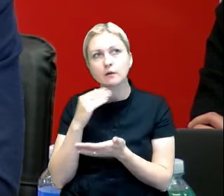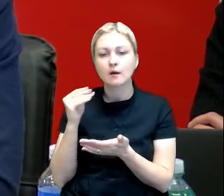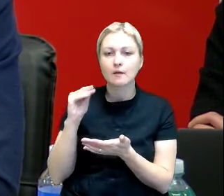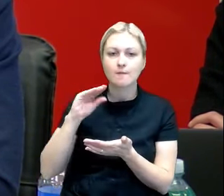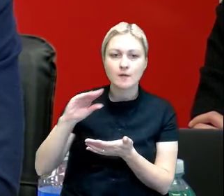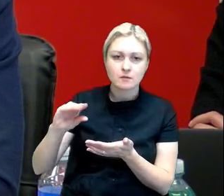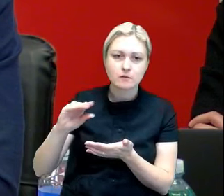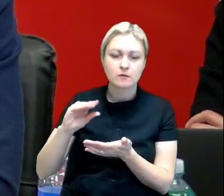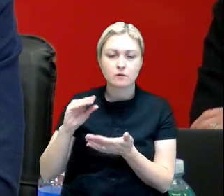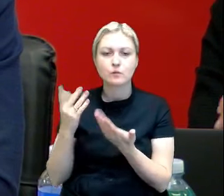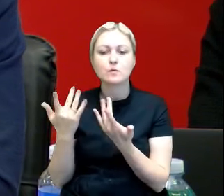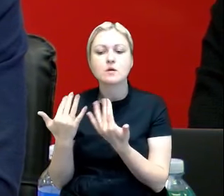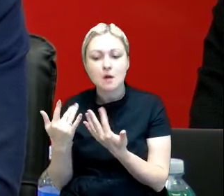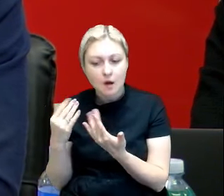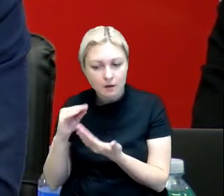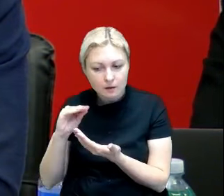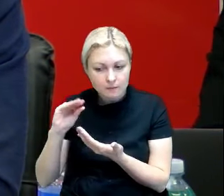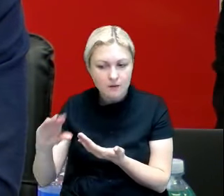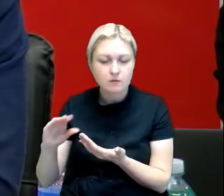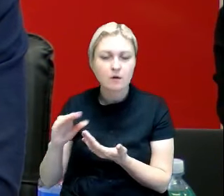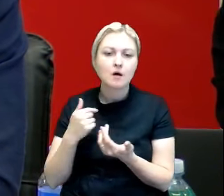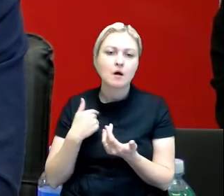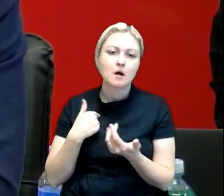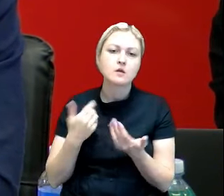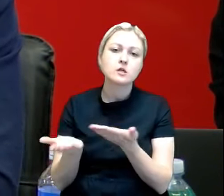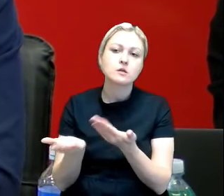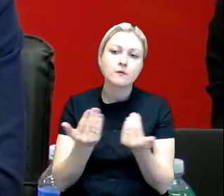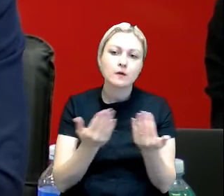tai aš kviečiu kolegas